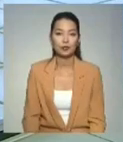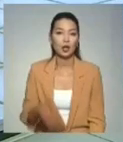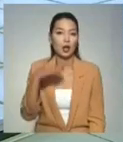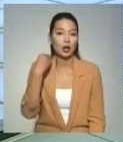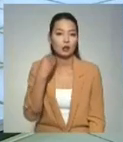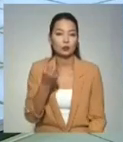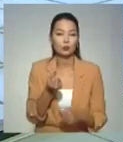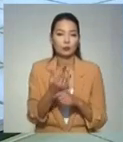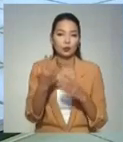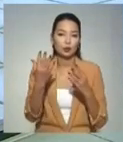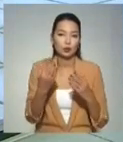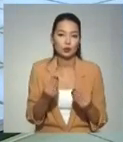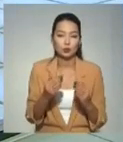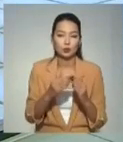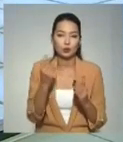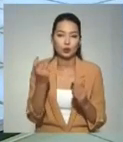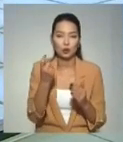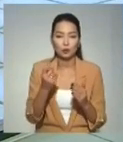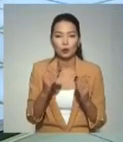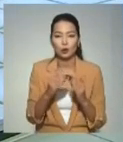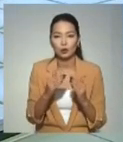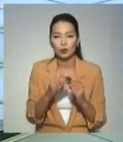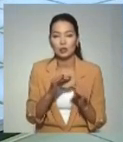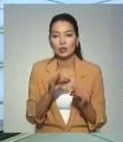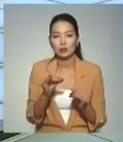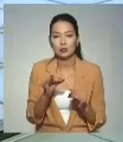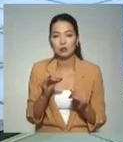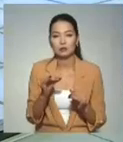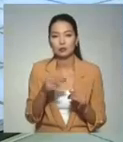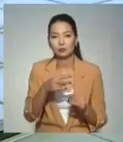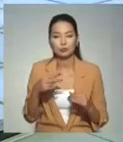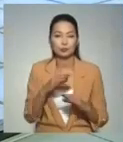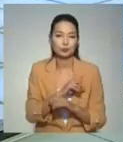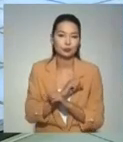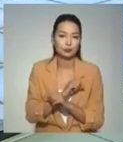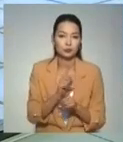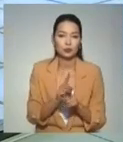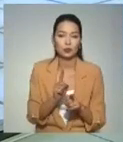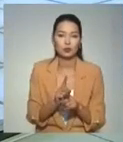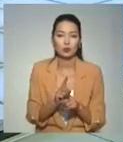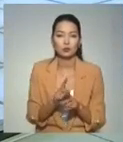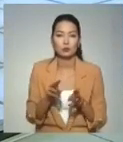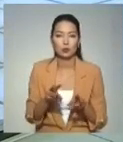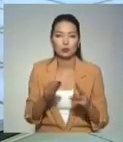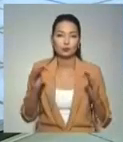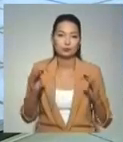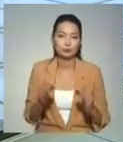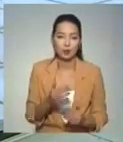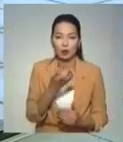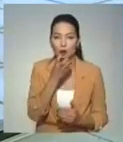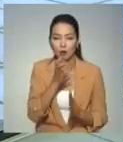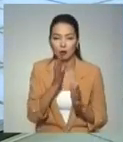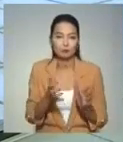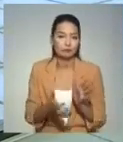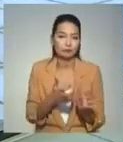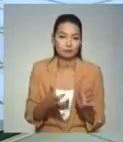Ақтөбеде бірнеше күннен бері жеке тұрғын үй секторы мен саяжайларда көгілдір отынның қысымы төмендеп кеткен. Сондықтан жылудың қызуы жоқ дейді